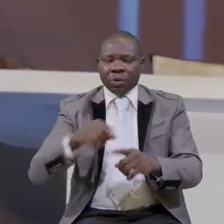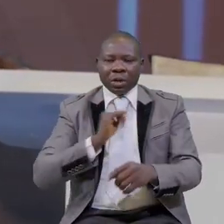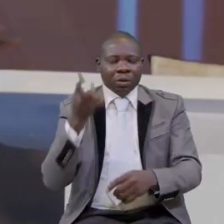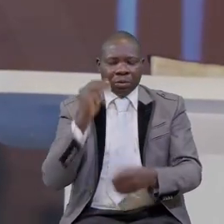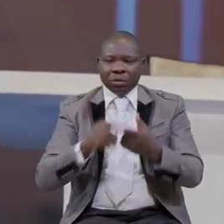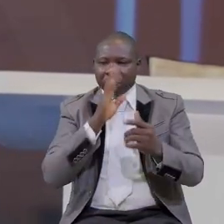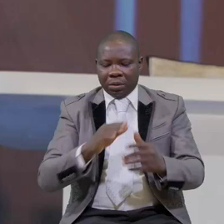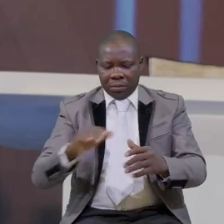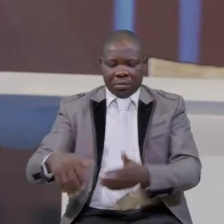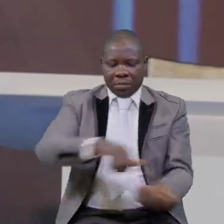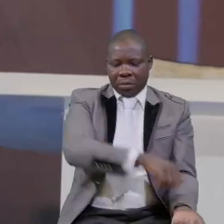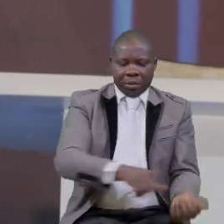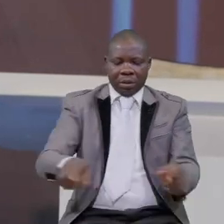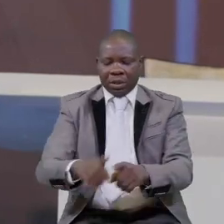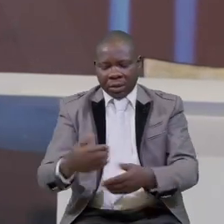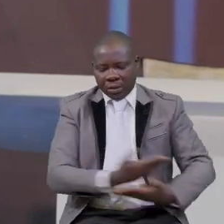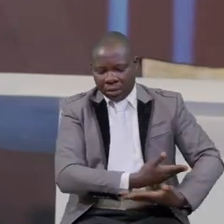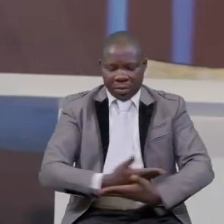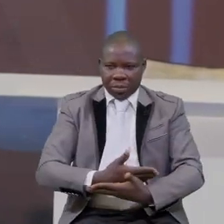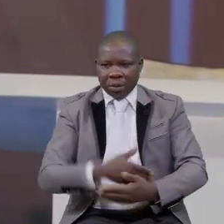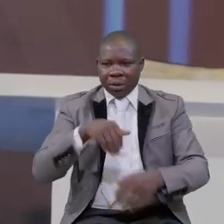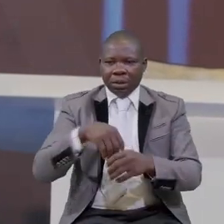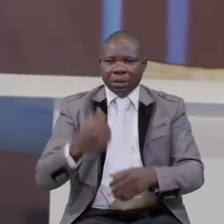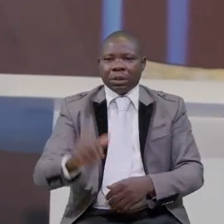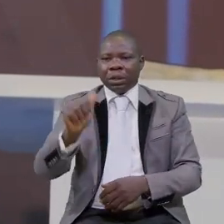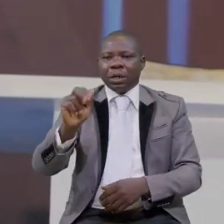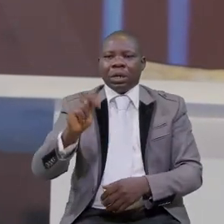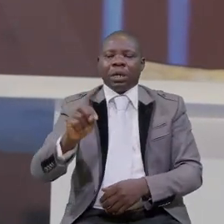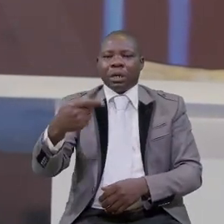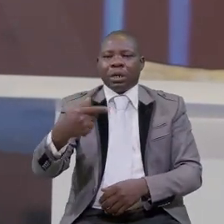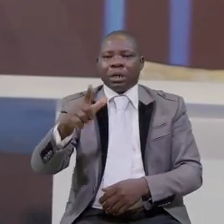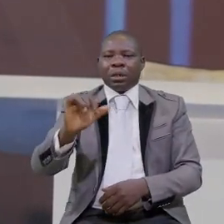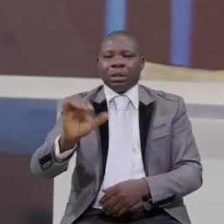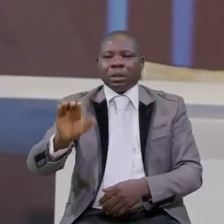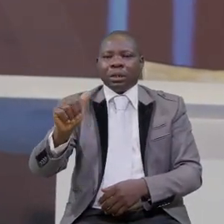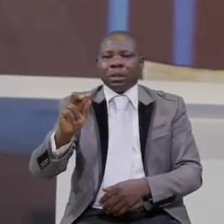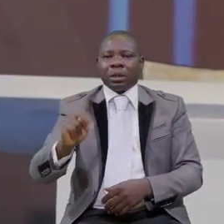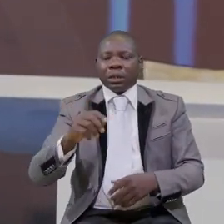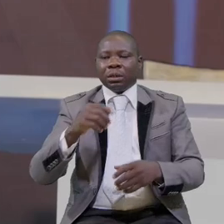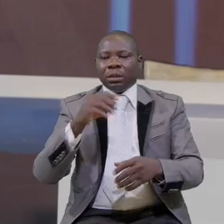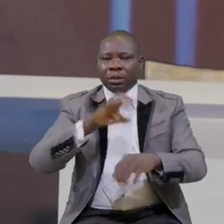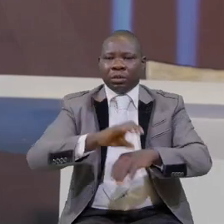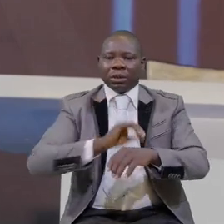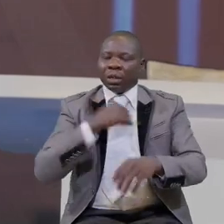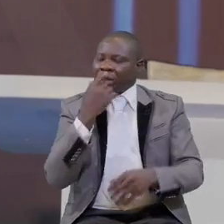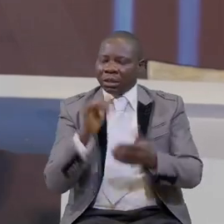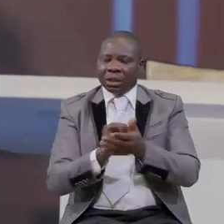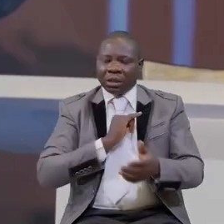tant qu'enfant dans l'église anglicane, j'ai dit, je voulais... Je le nomme